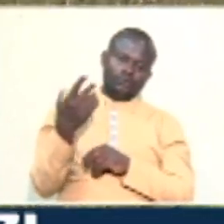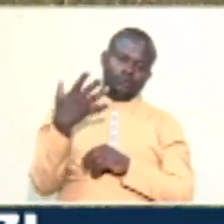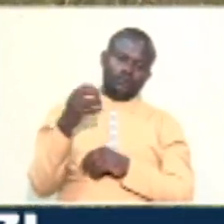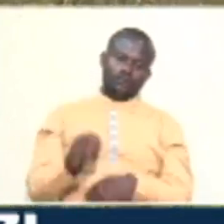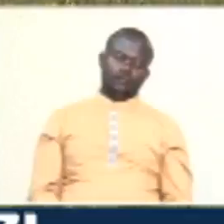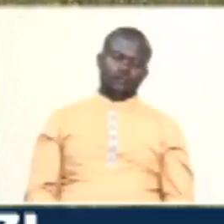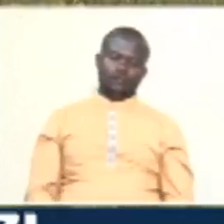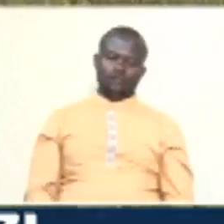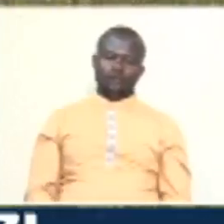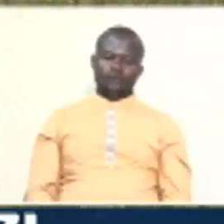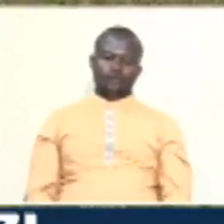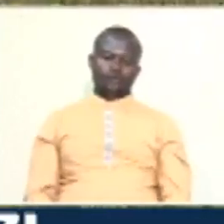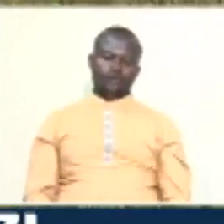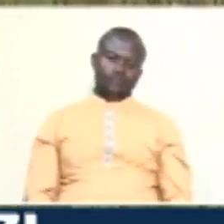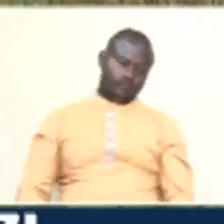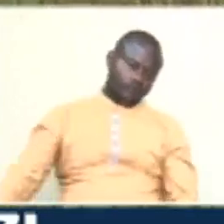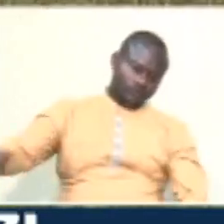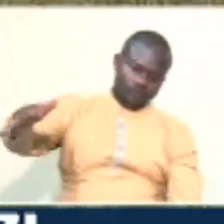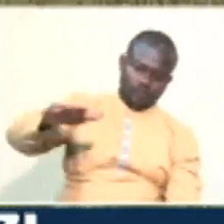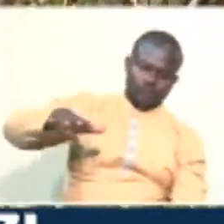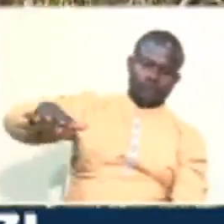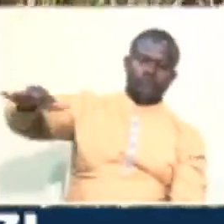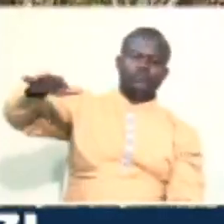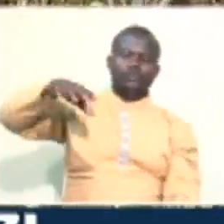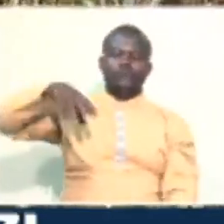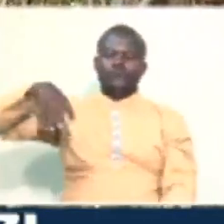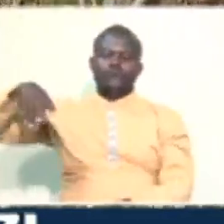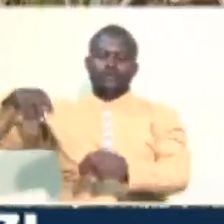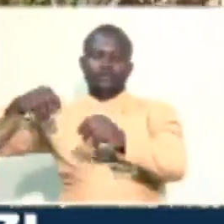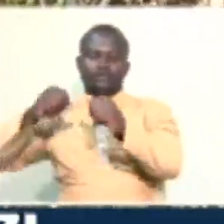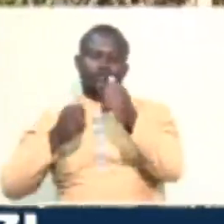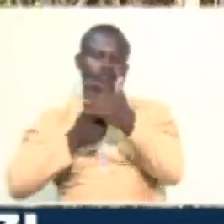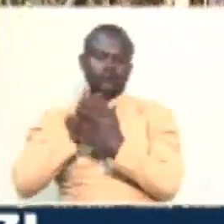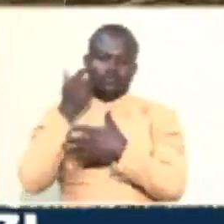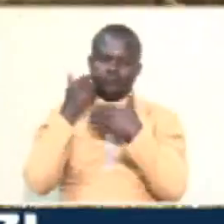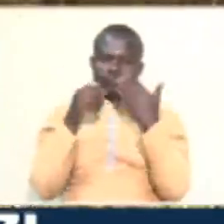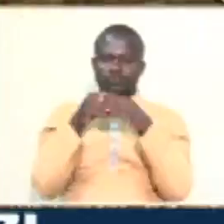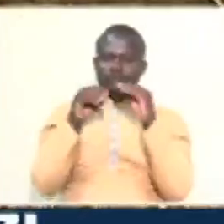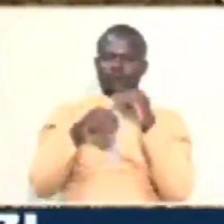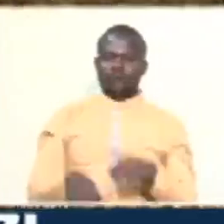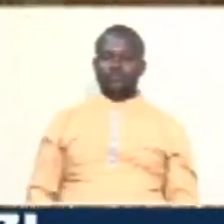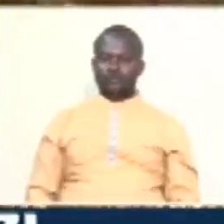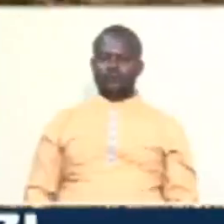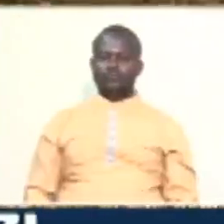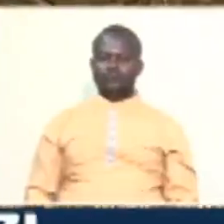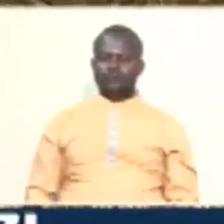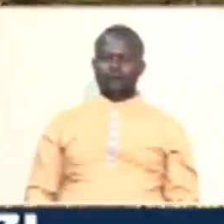150. Guhinga mu materasi y'indinganire no gukoresha ifumbire biri mu byatumye babona umusaruro.